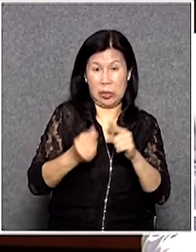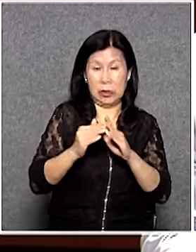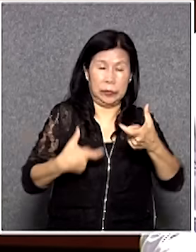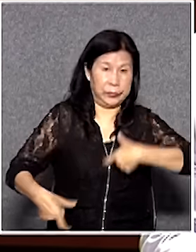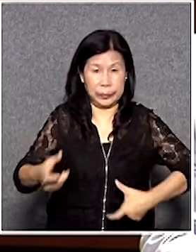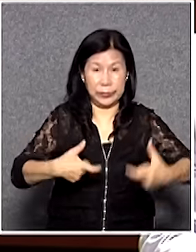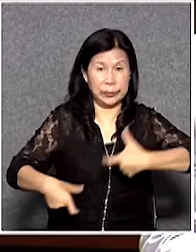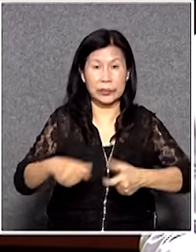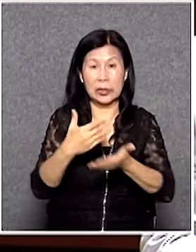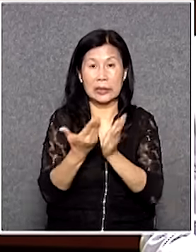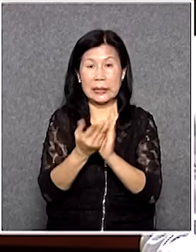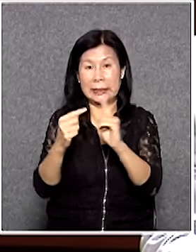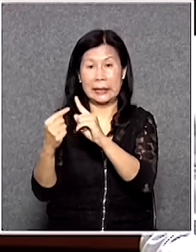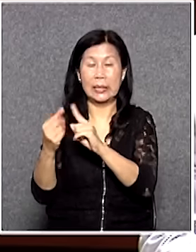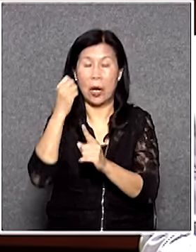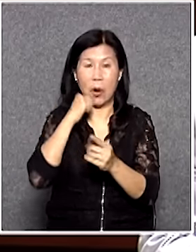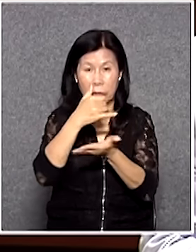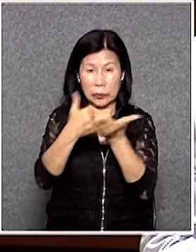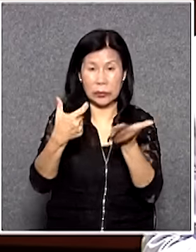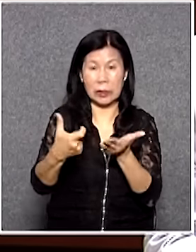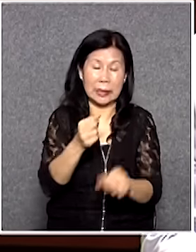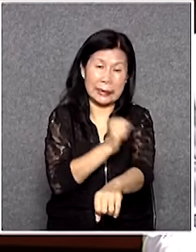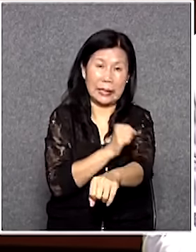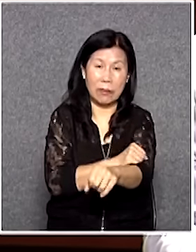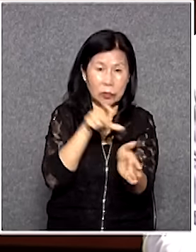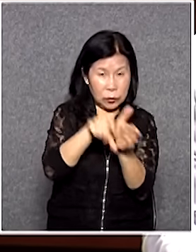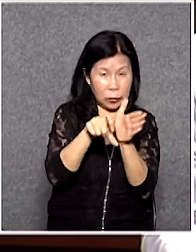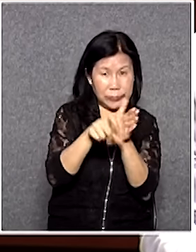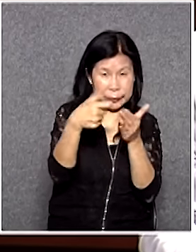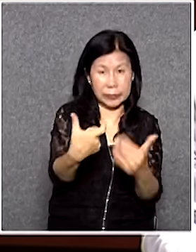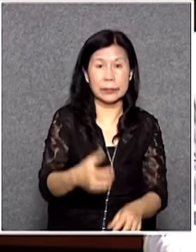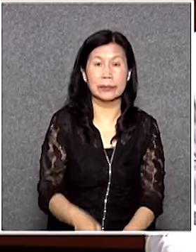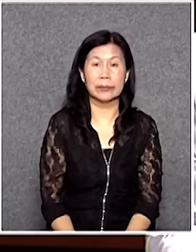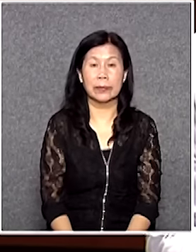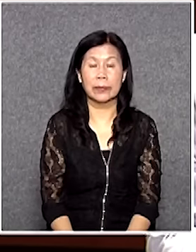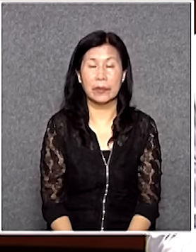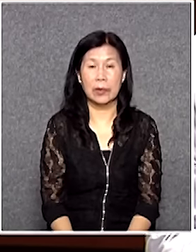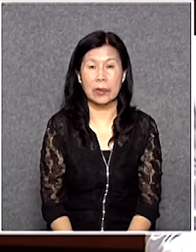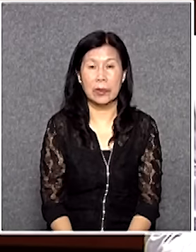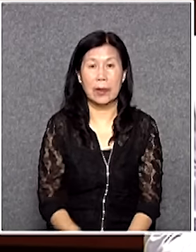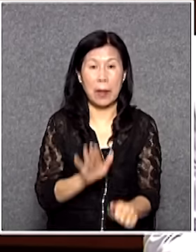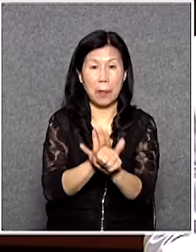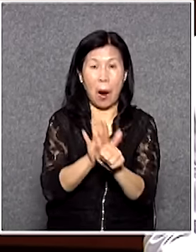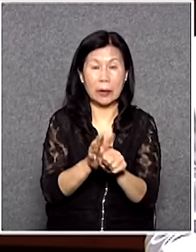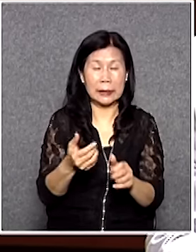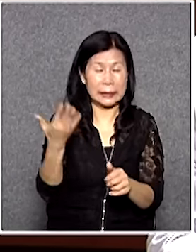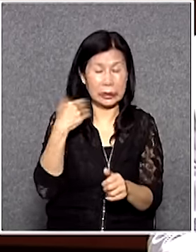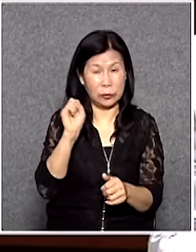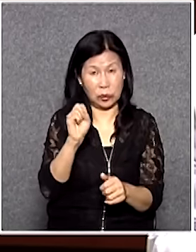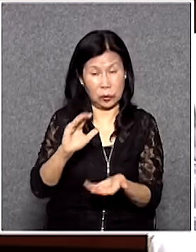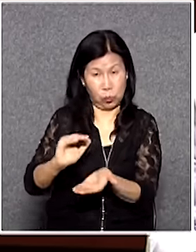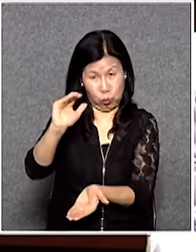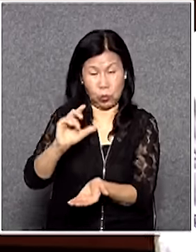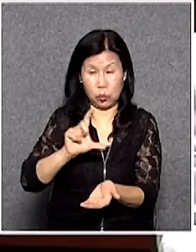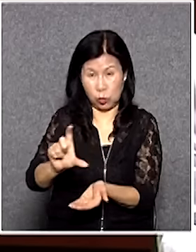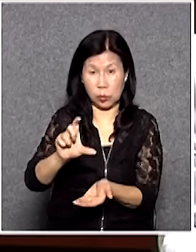我哋嗰啲市民嘅退休金或者佢辛苦嘅儲蓄，即係如果保本都做唔到，咁你呢個強